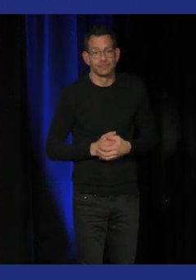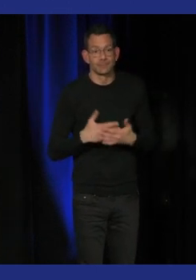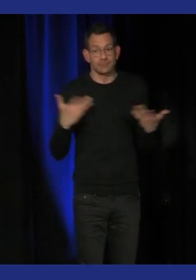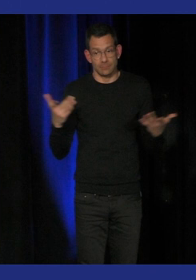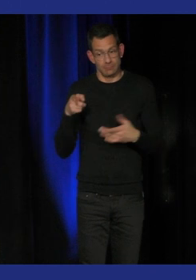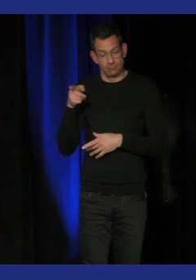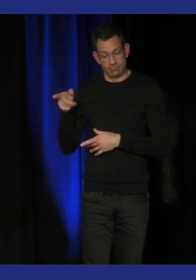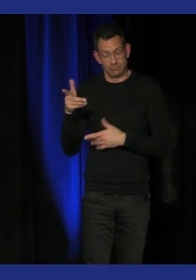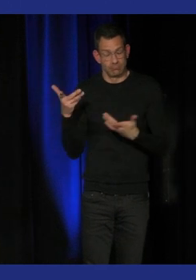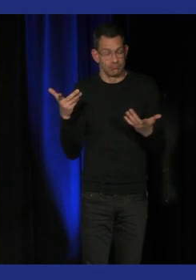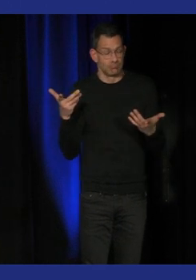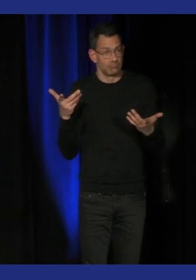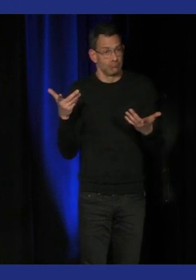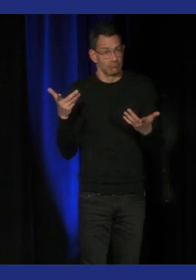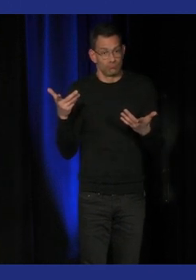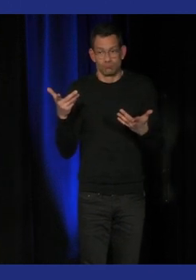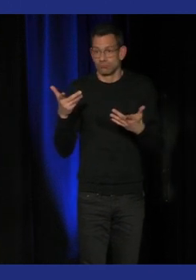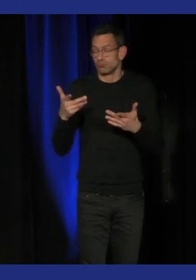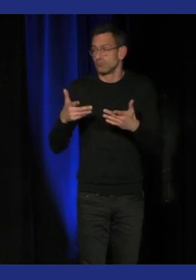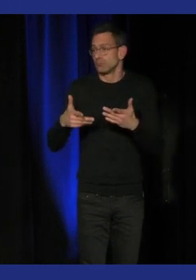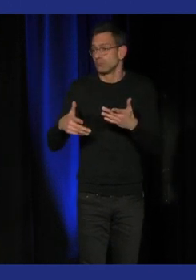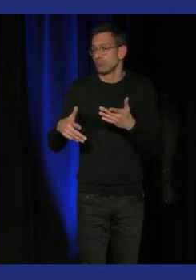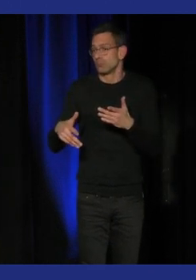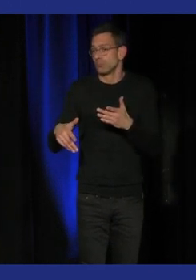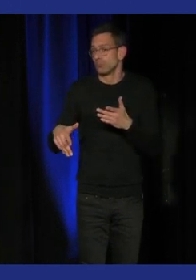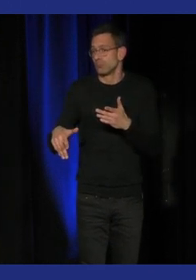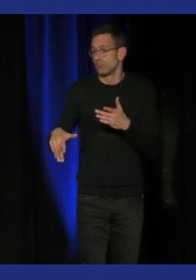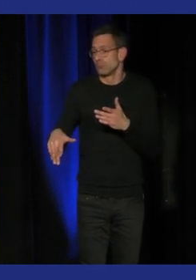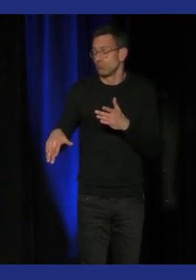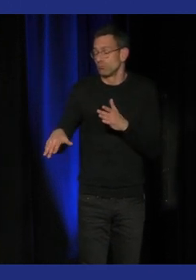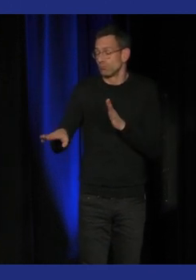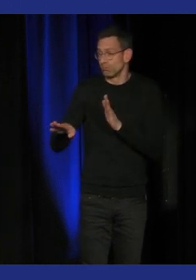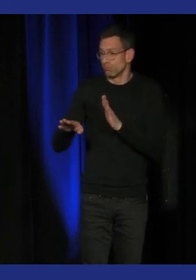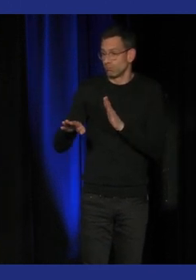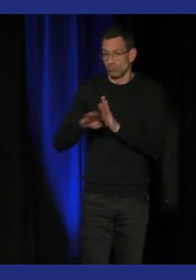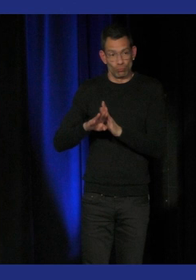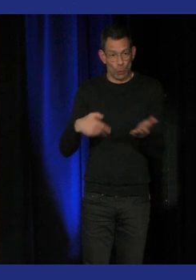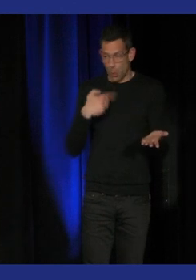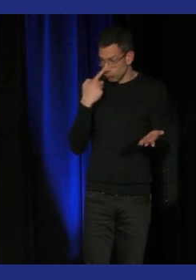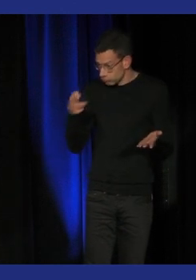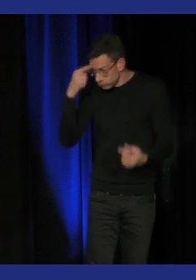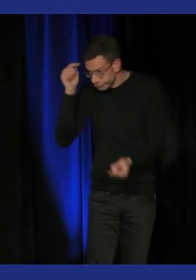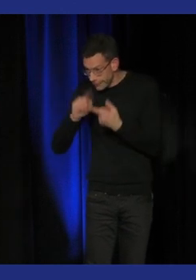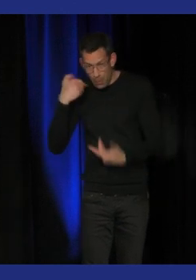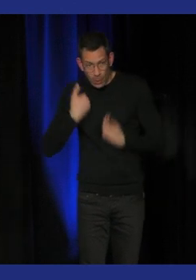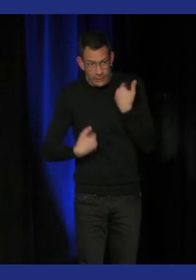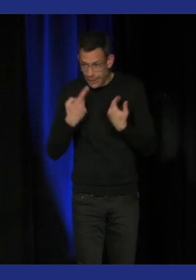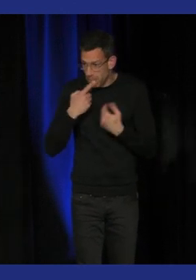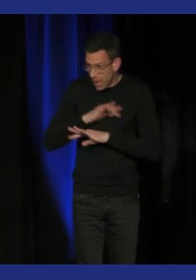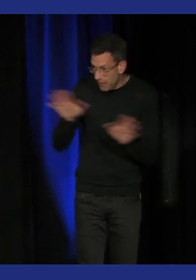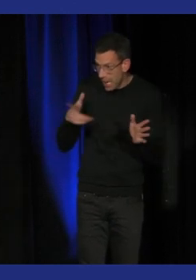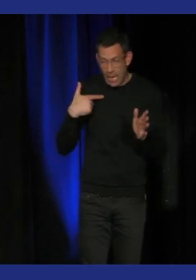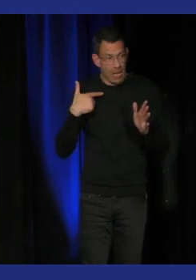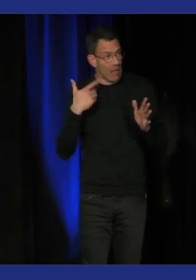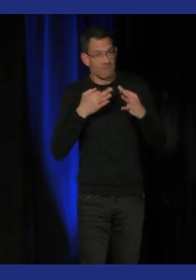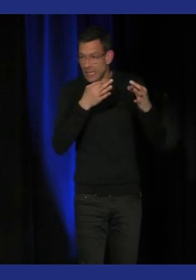ce mouvement qui, à la base, n'a pas, enfin, à première vue, n'a pas de rapport avec. Les questions de handicap et de validisme, sauf que